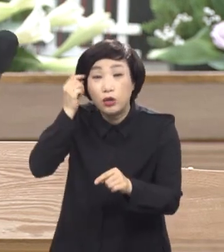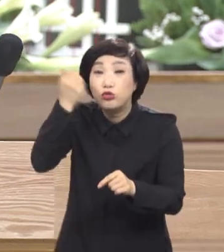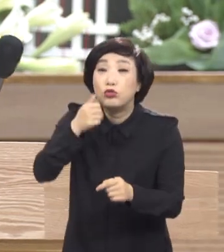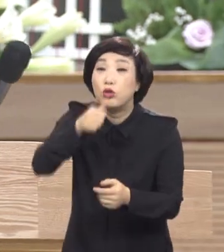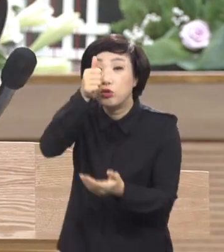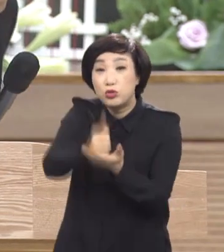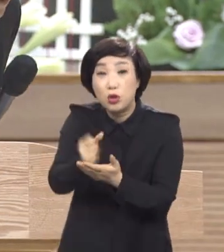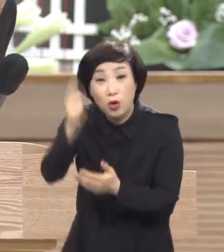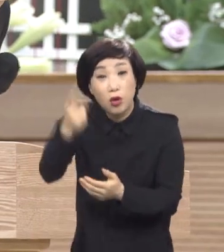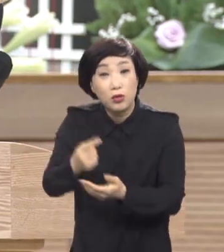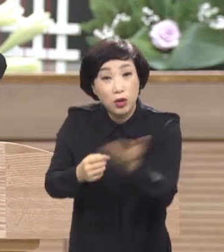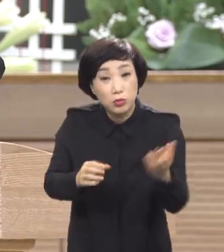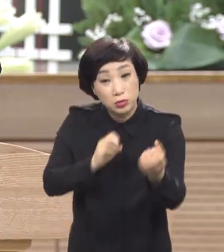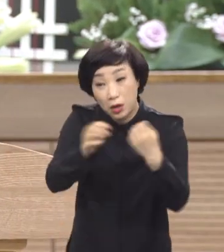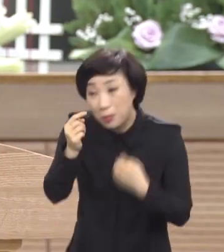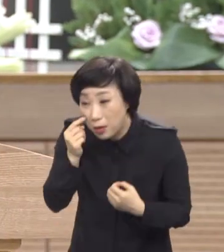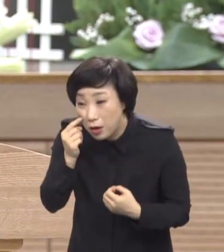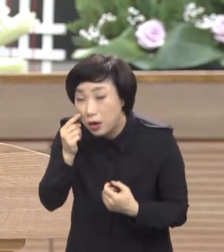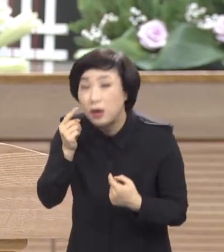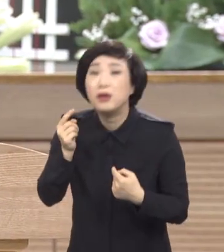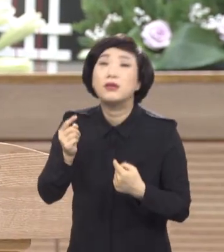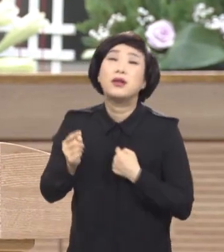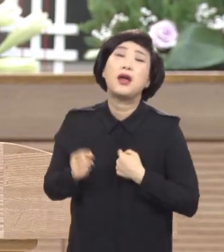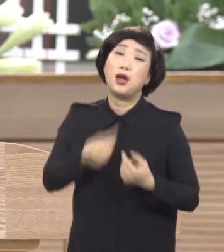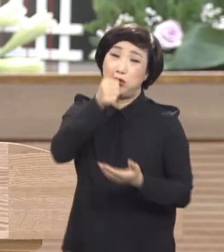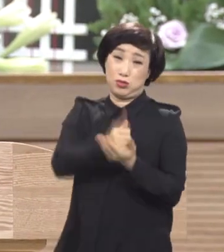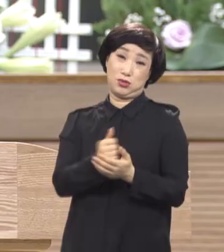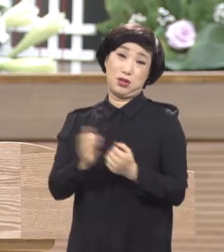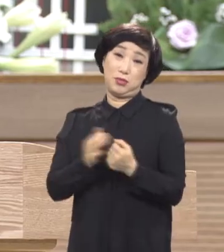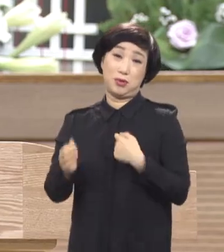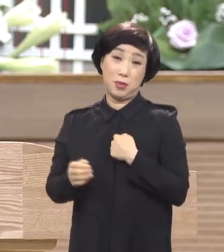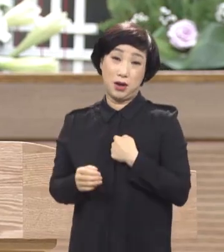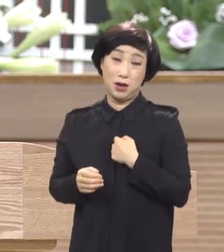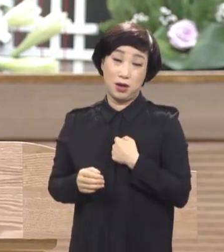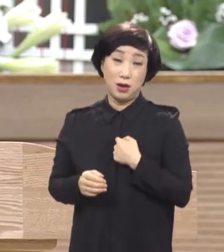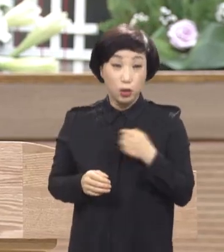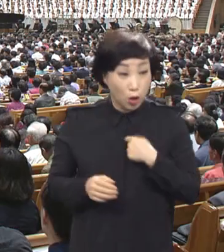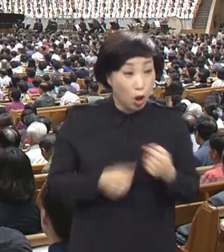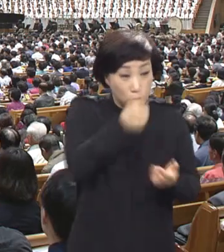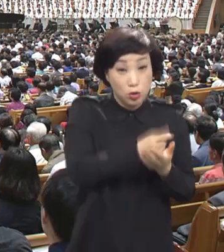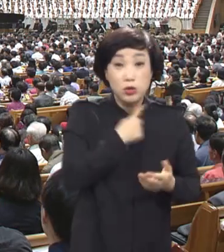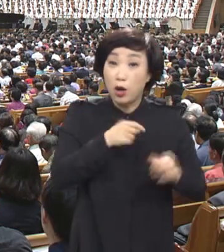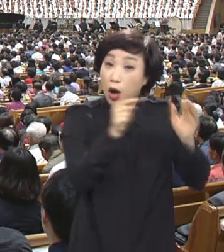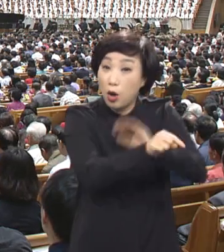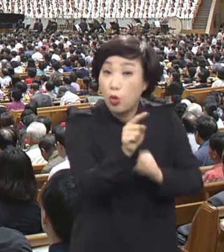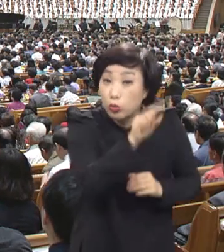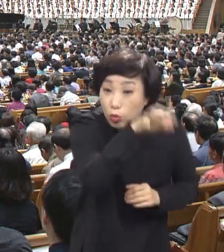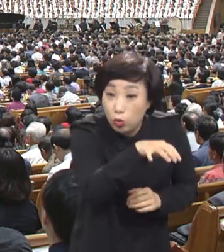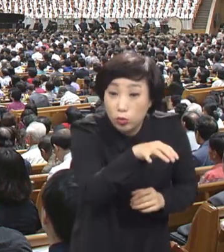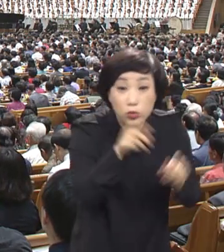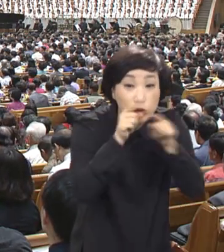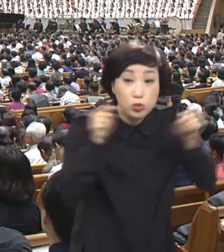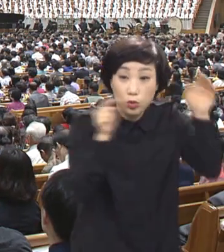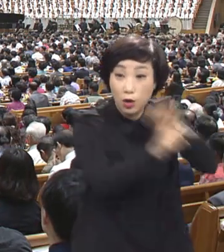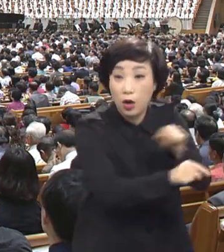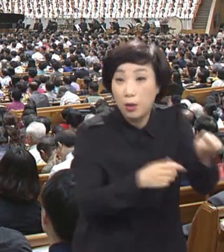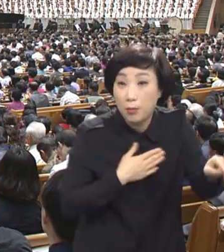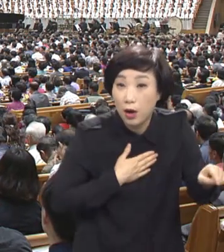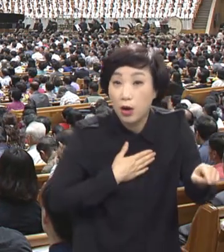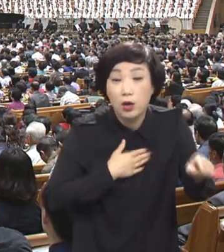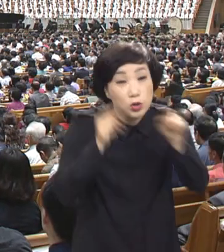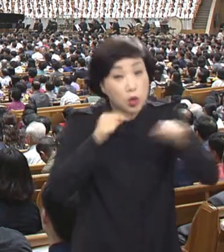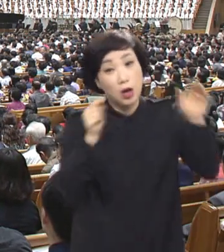때문에? 시작 죄 때문에 갈 곳이 어디요? 너 지옥의